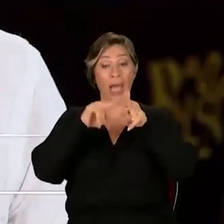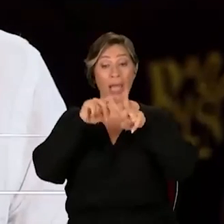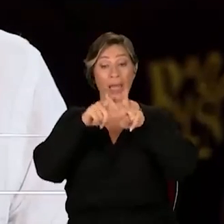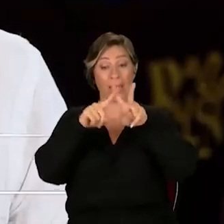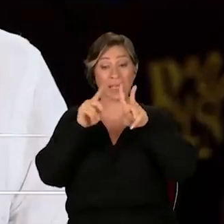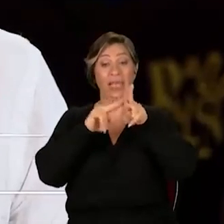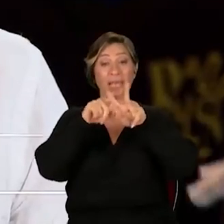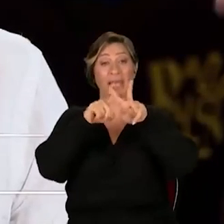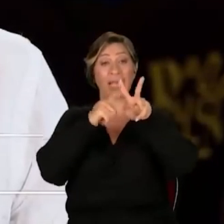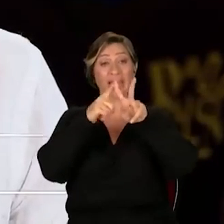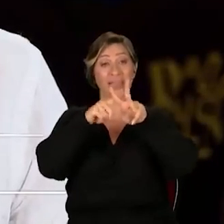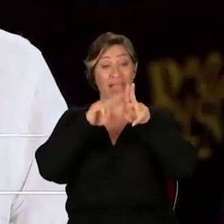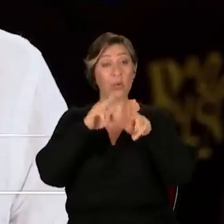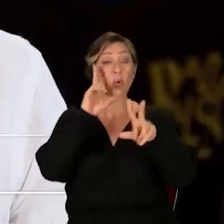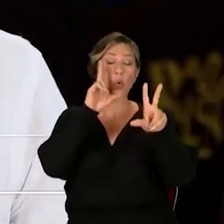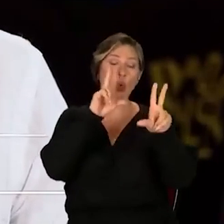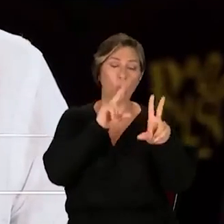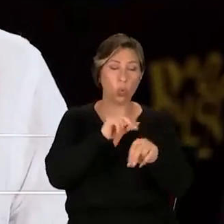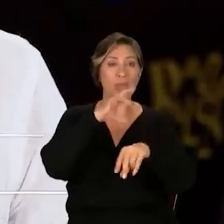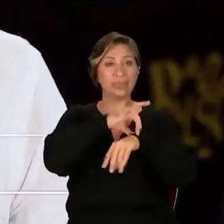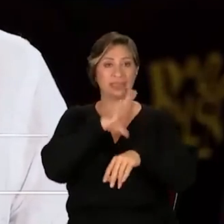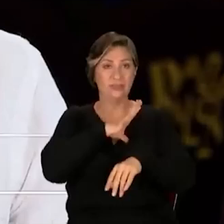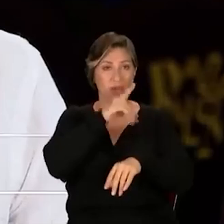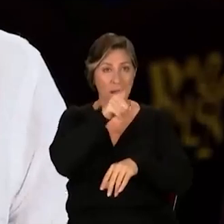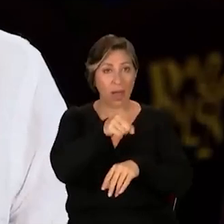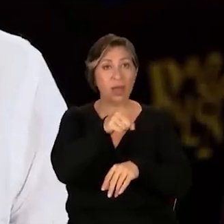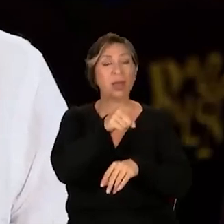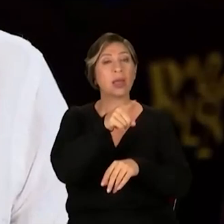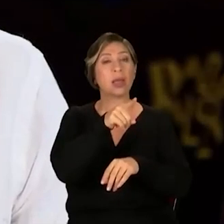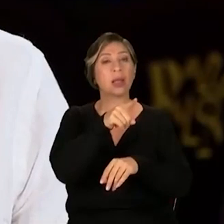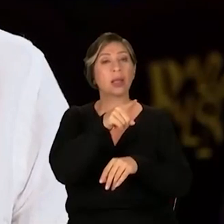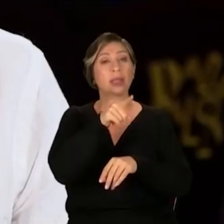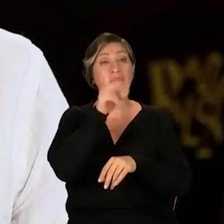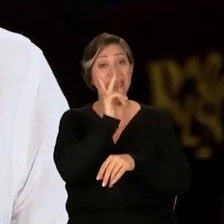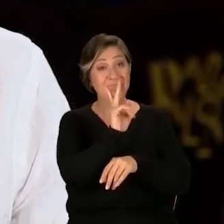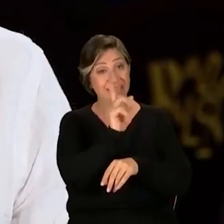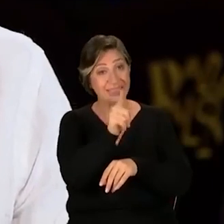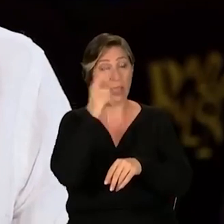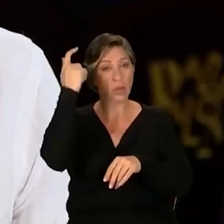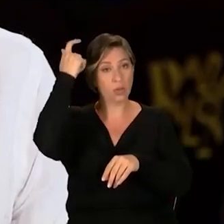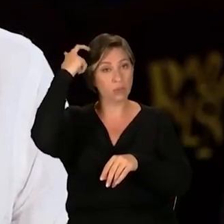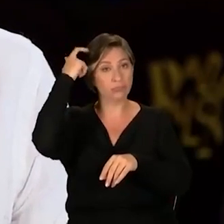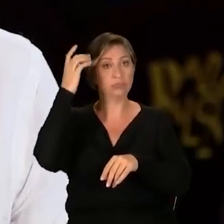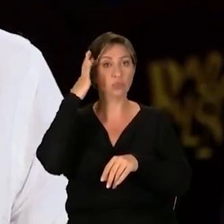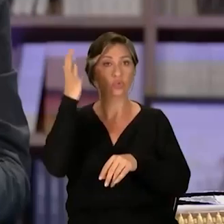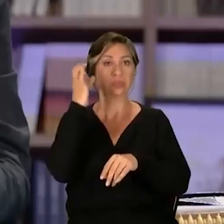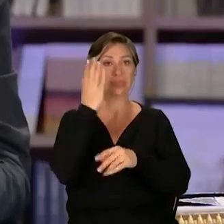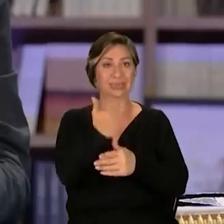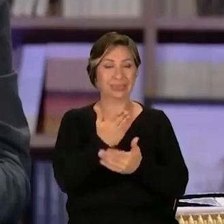Kaynak, sizin de bir uyku kliniğiniz var evet. Bildiğim kadarıyla. Ve siz de nöroloji